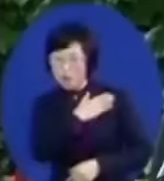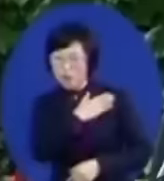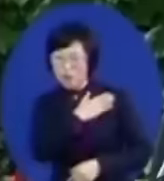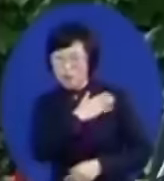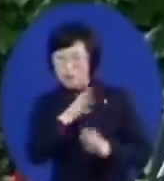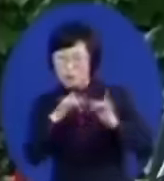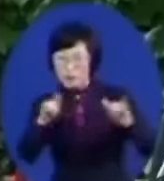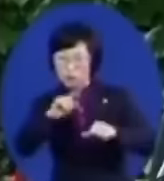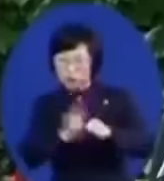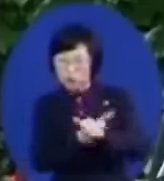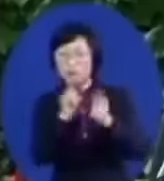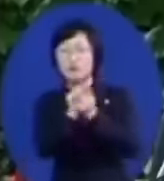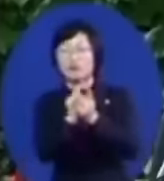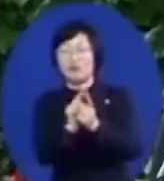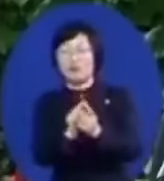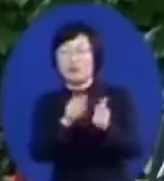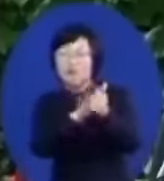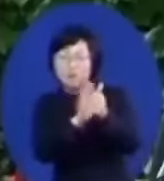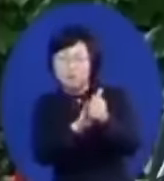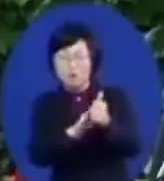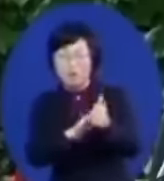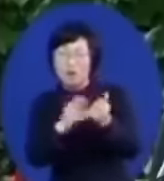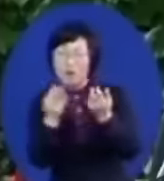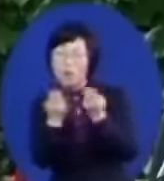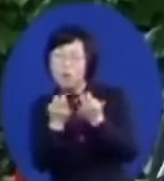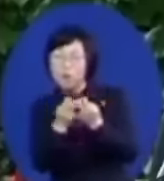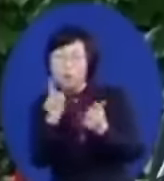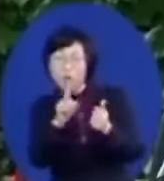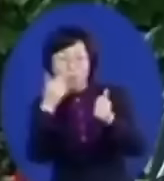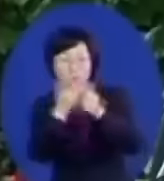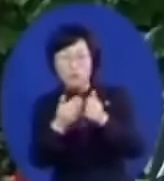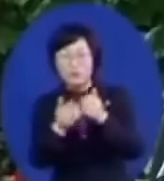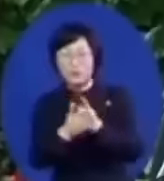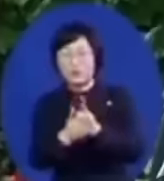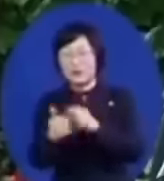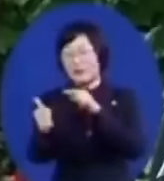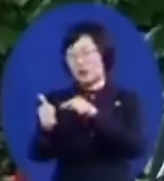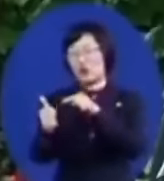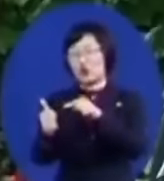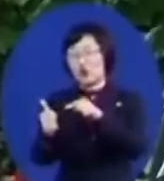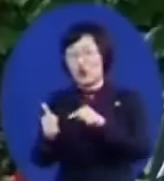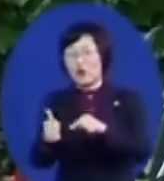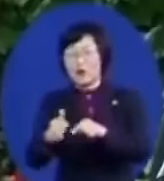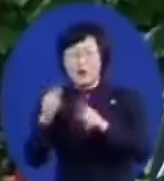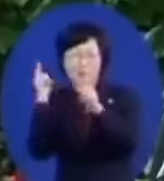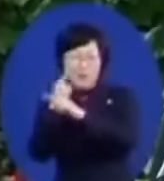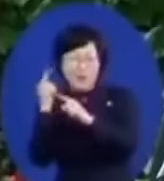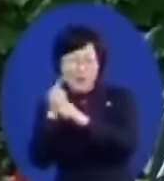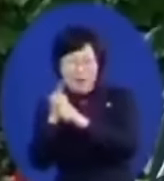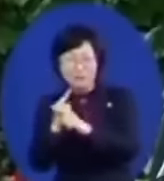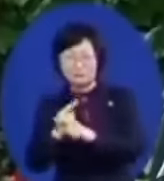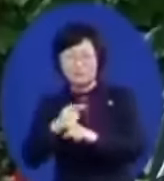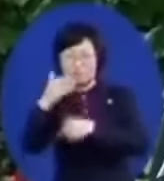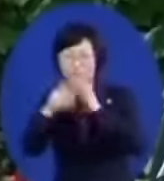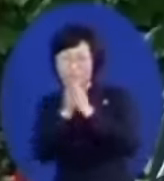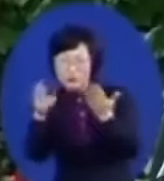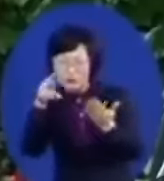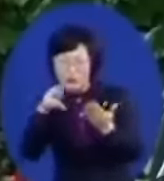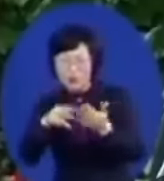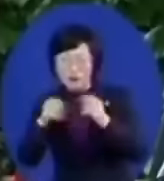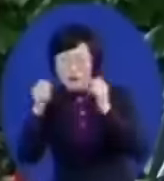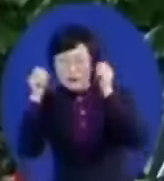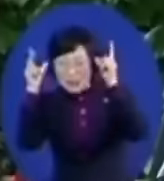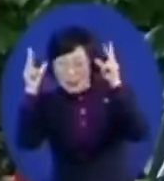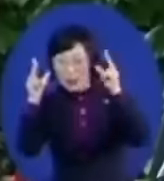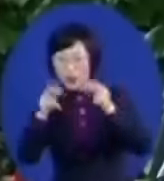되는 비결을 물어보았었습니다. 그런데 그 백만장자가 말하기를 당신은 매일 성경 잠언서를 한